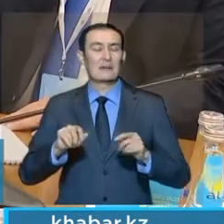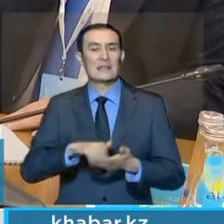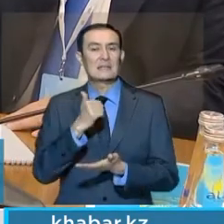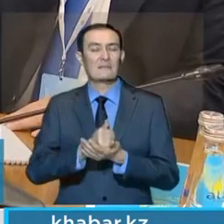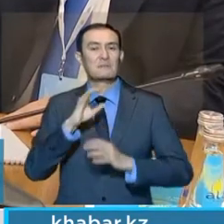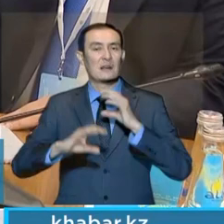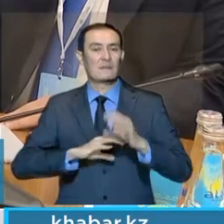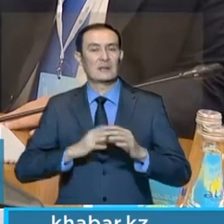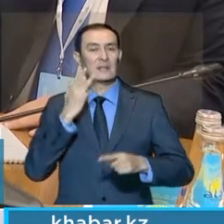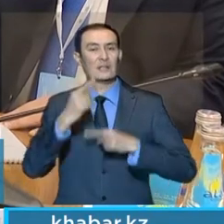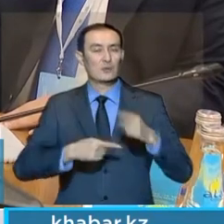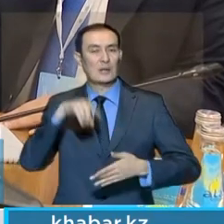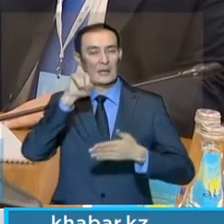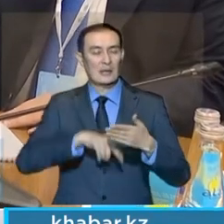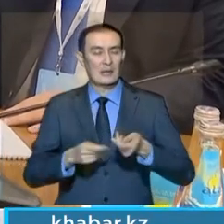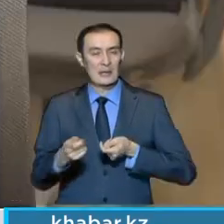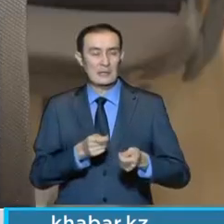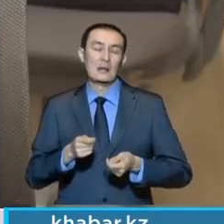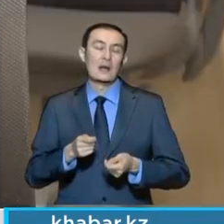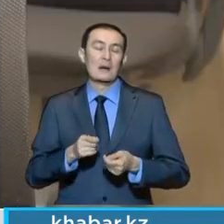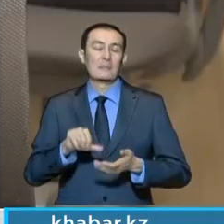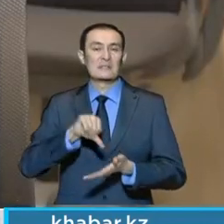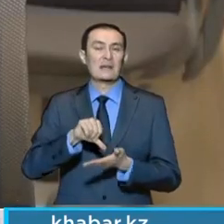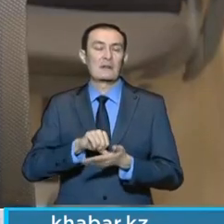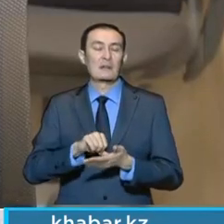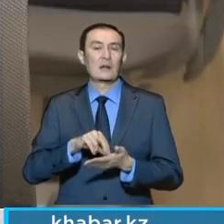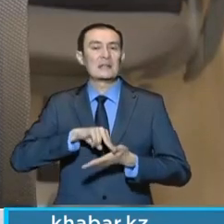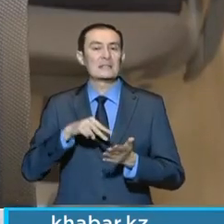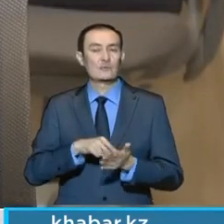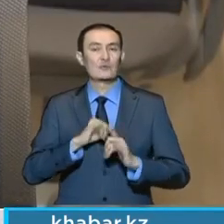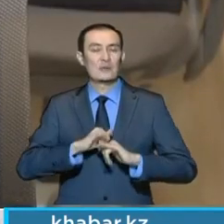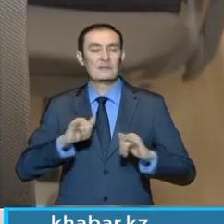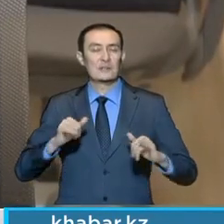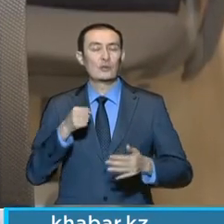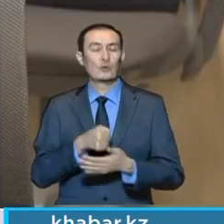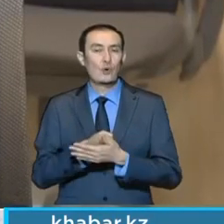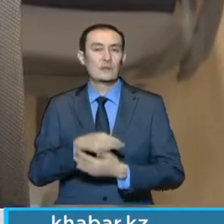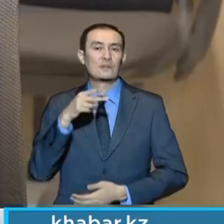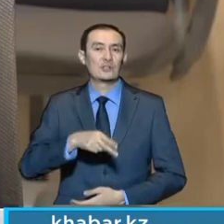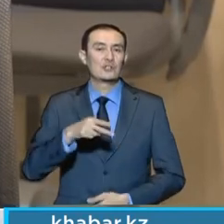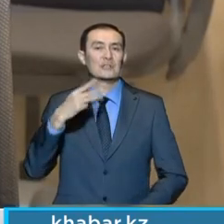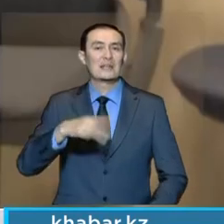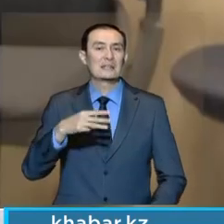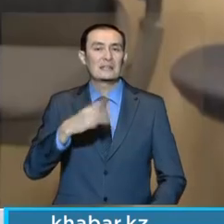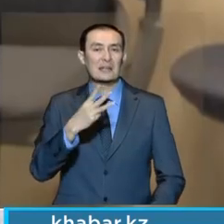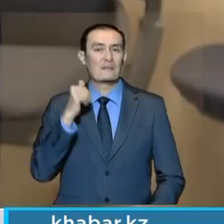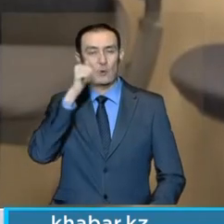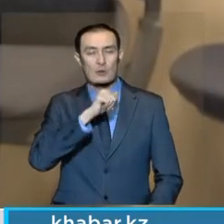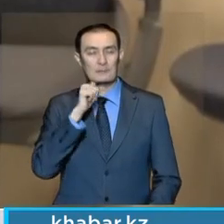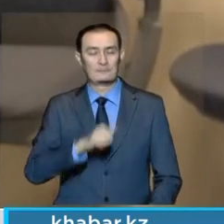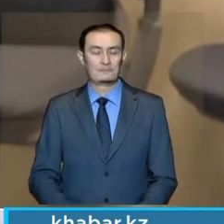мировых и традиционных религий Маулен Эшимбаев представил концепцию его развития до 2030 года.